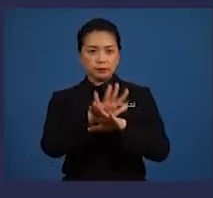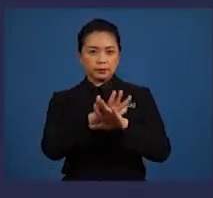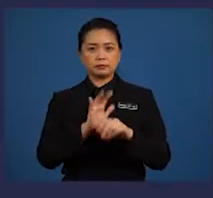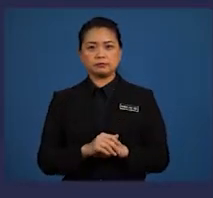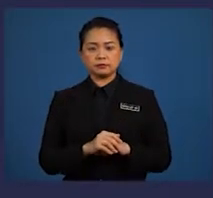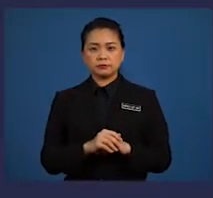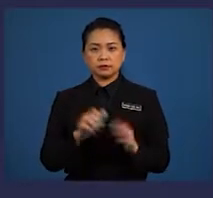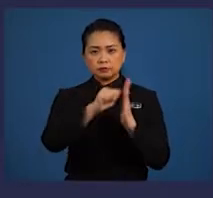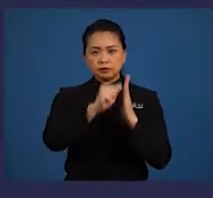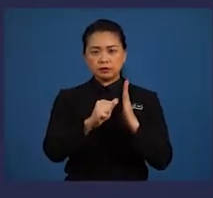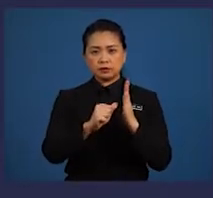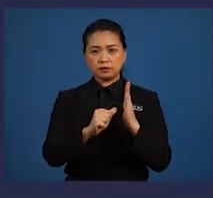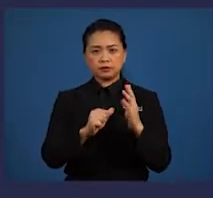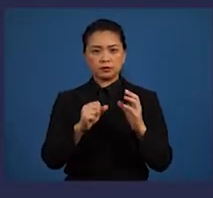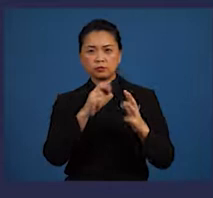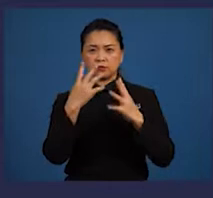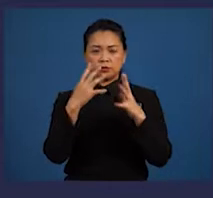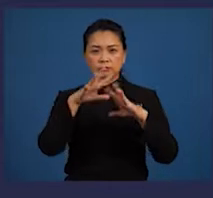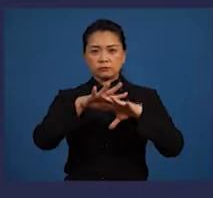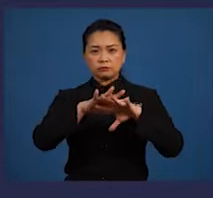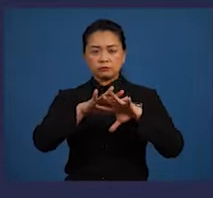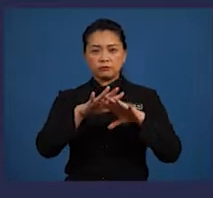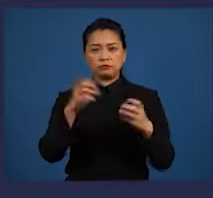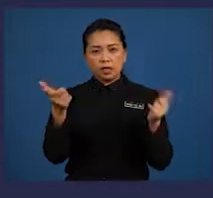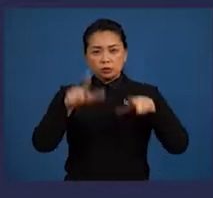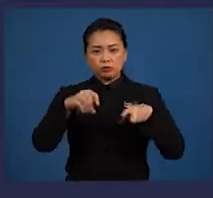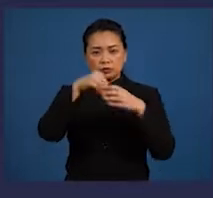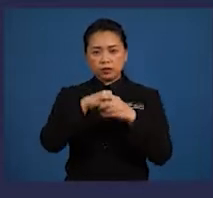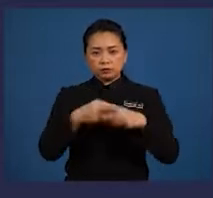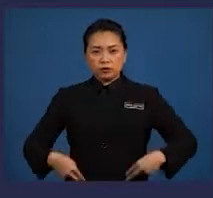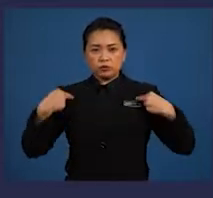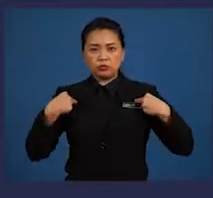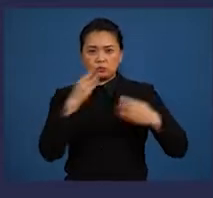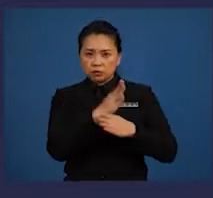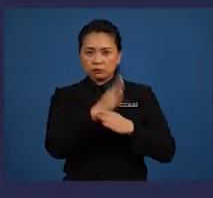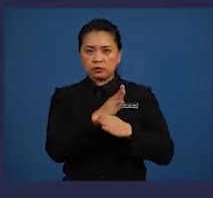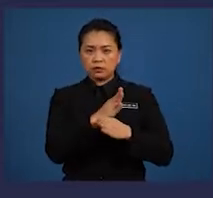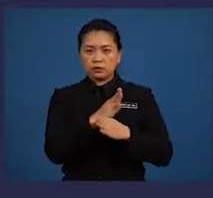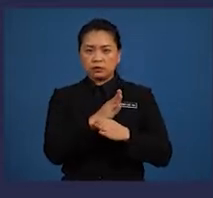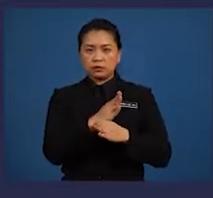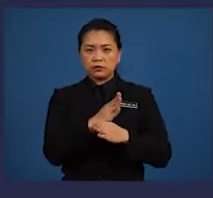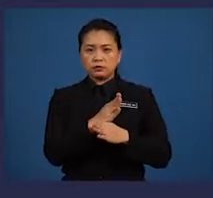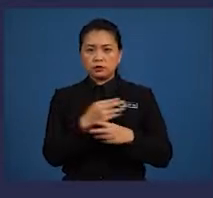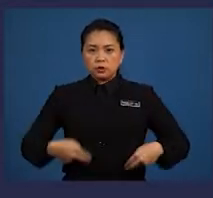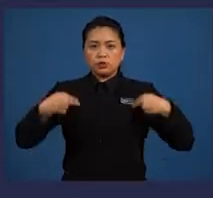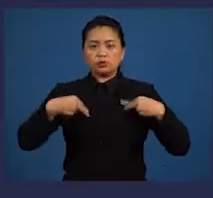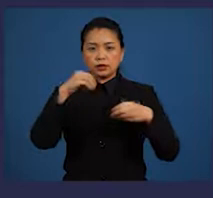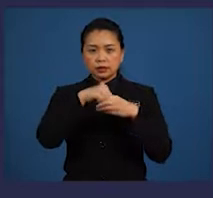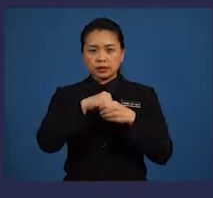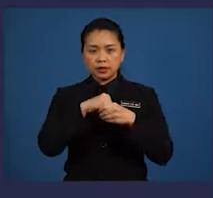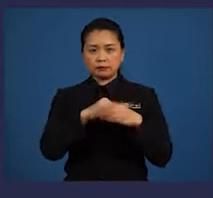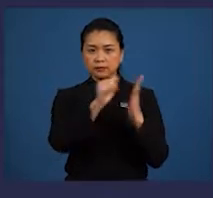animasi yang mustahil atau Kompleks berlaku dalam kehidupan sebenar direalisasikan dalam